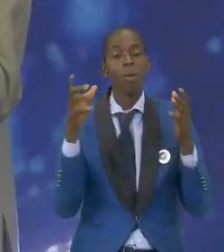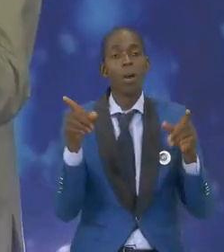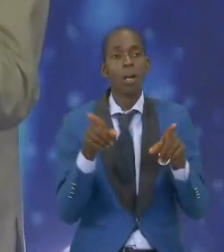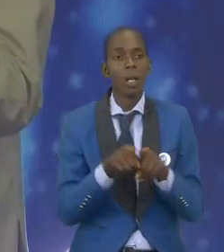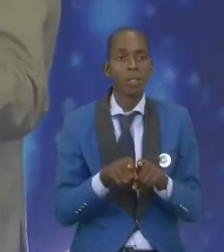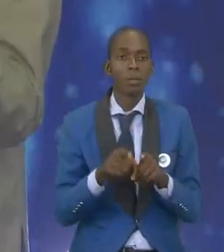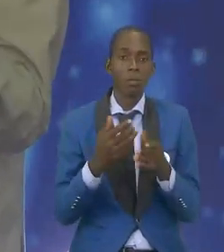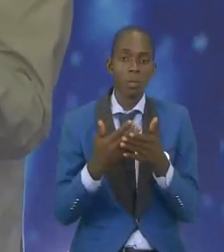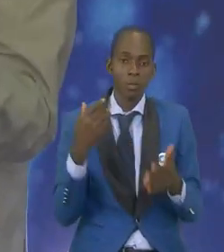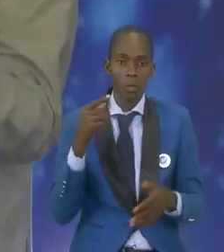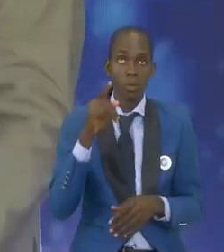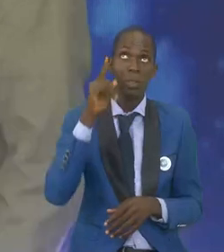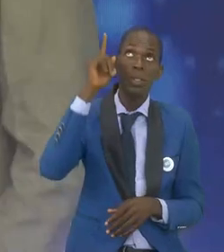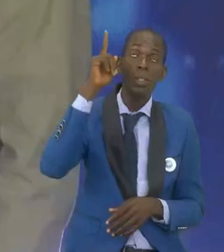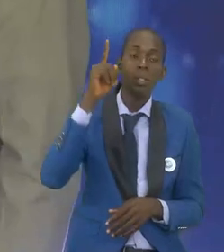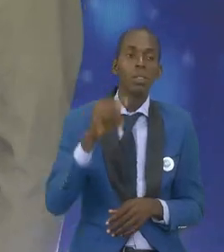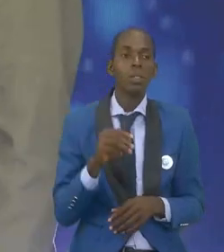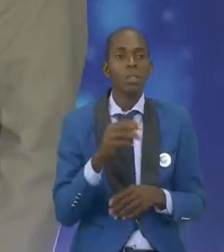mal